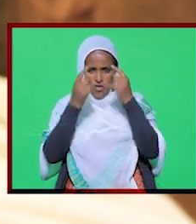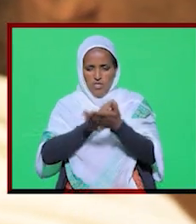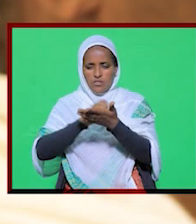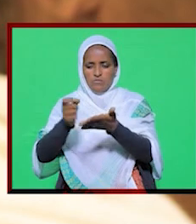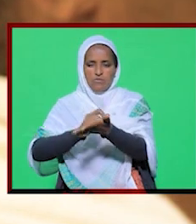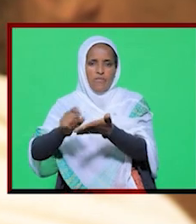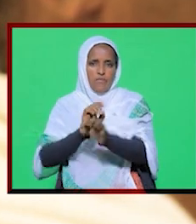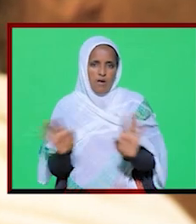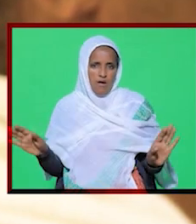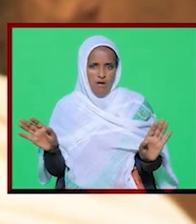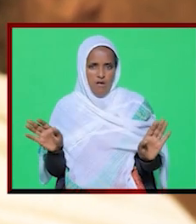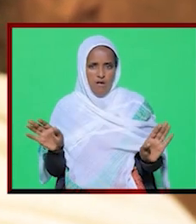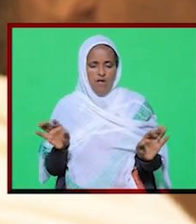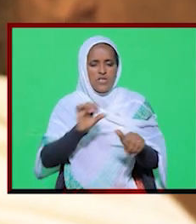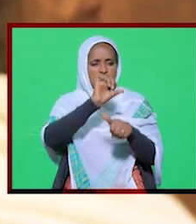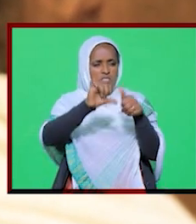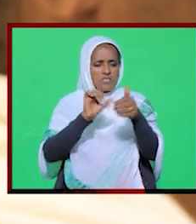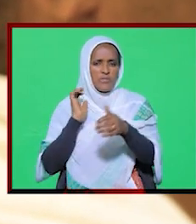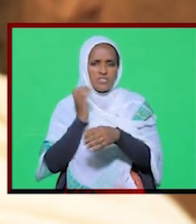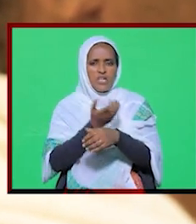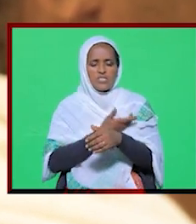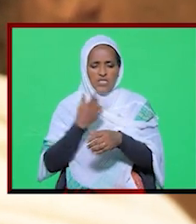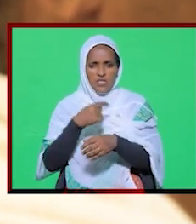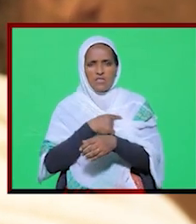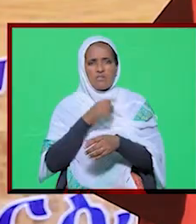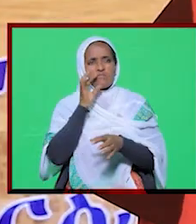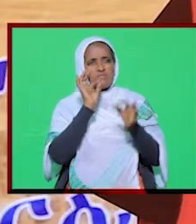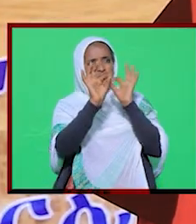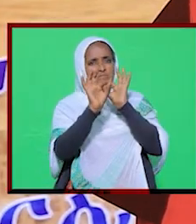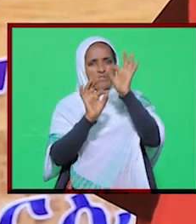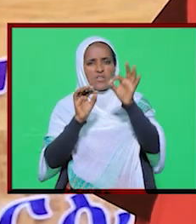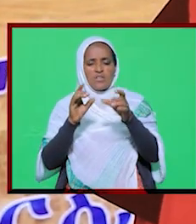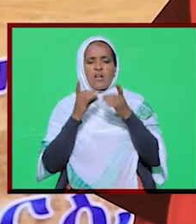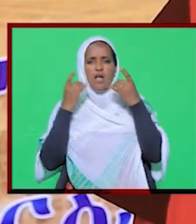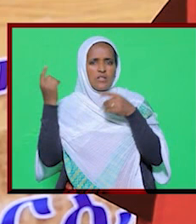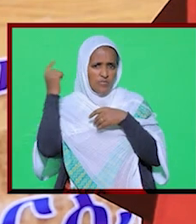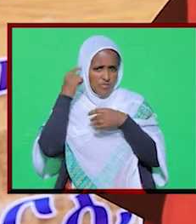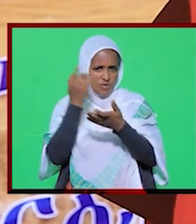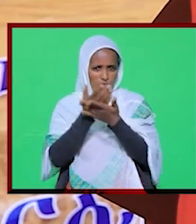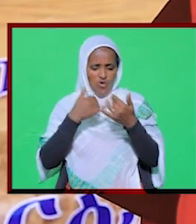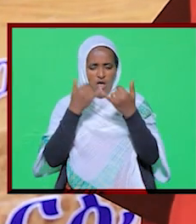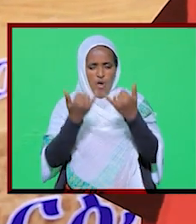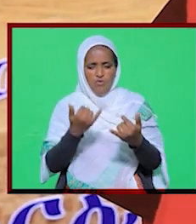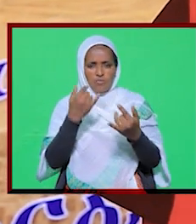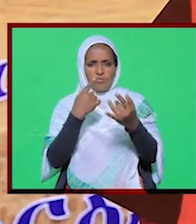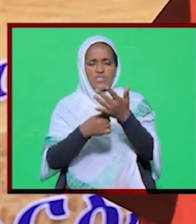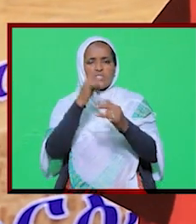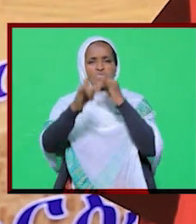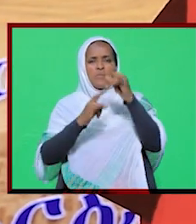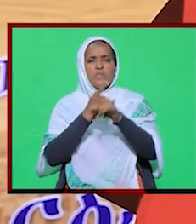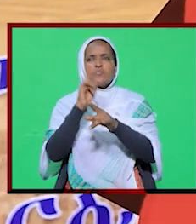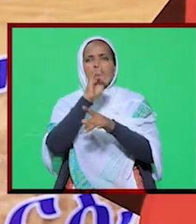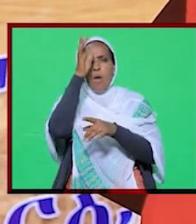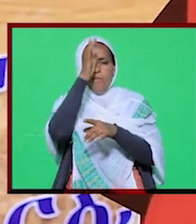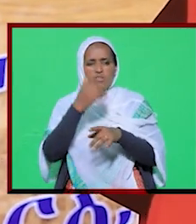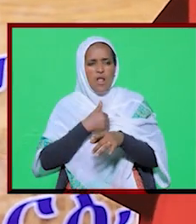አለ። እርስ በርሳችን እና ስለ ካህናት የምንሰማው ነገር አሁን በዚህ ዘመን ምን አባት አለ